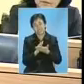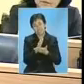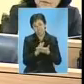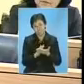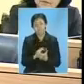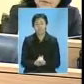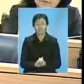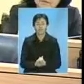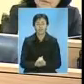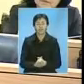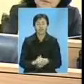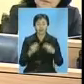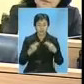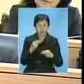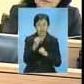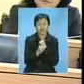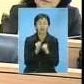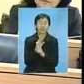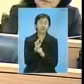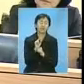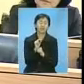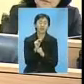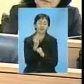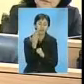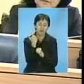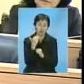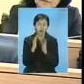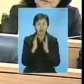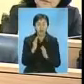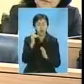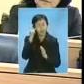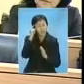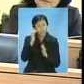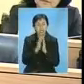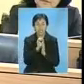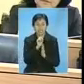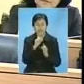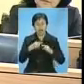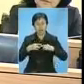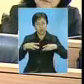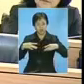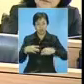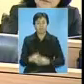ที่มีสงคราม30ปีในเรื่องความเชื่อของศาสนา